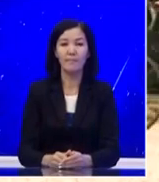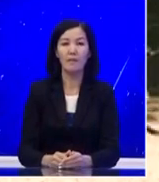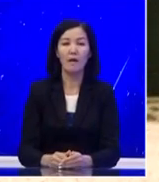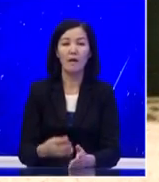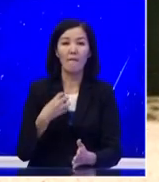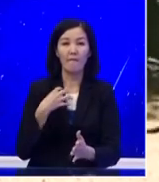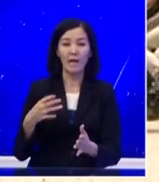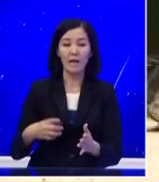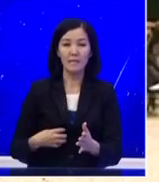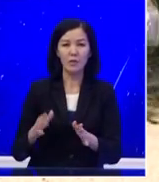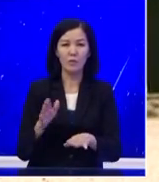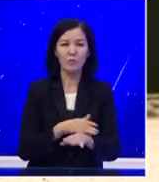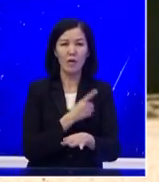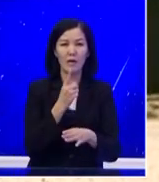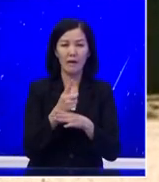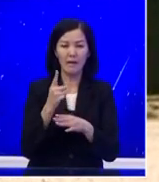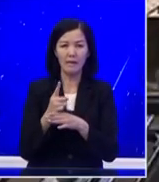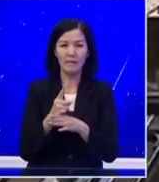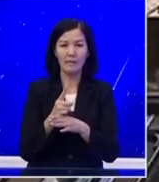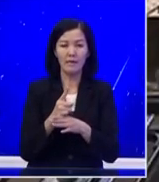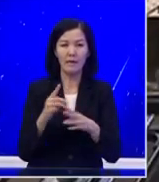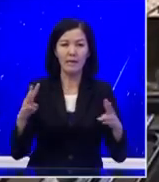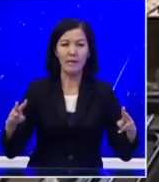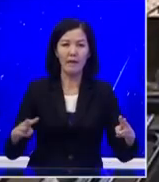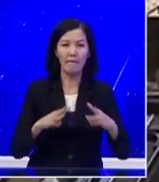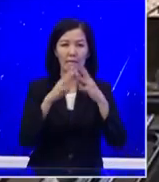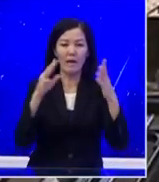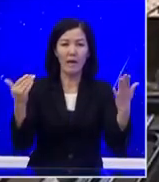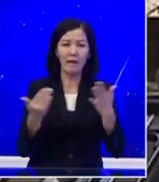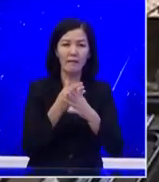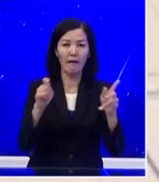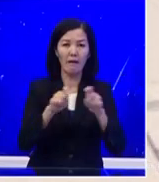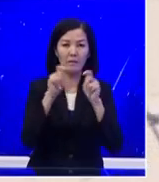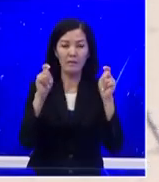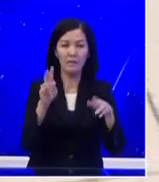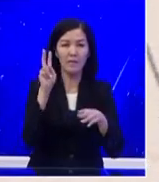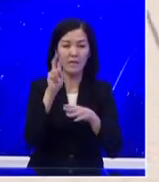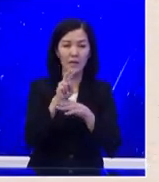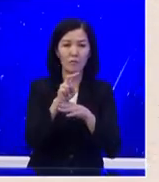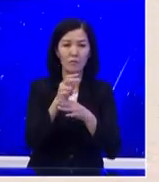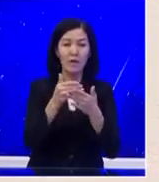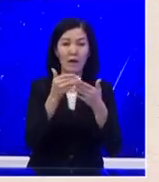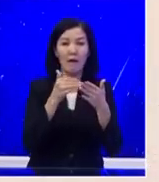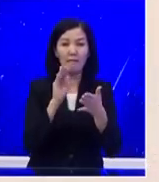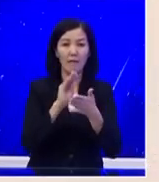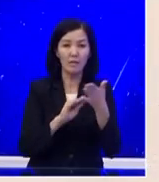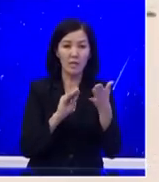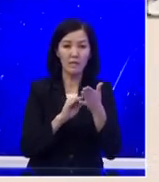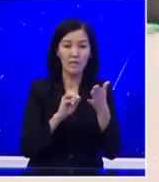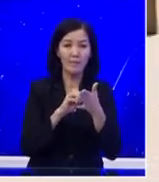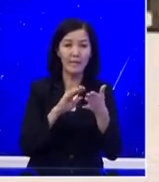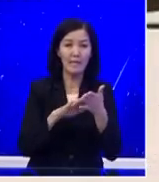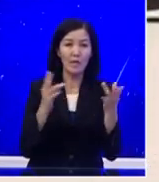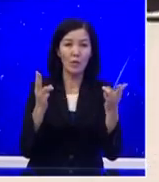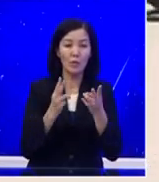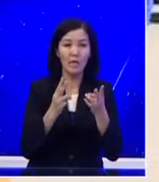Францияда ұзаққа созылған карантиннен кейін Эйфель мұнарасы қайта ашылды. Алайда мұнда келу үшін алдын ала жазылу керек. Келушілер